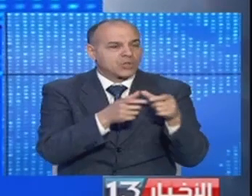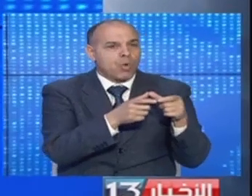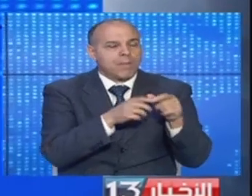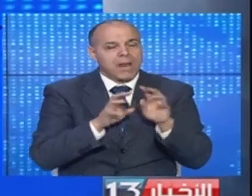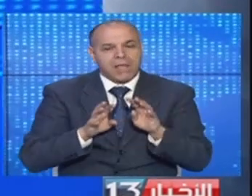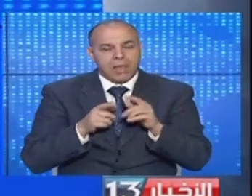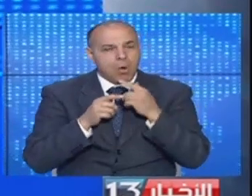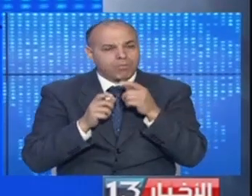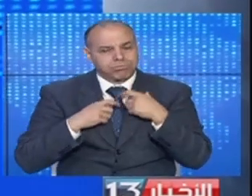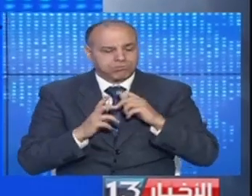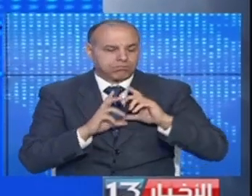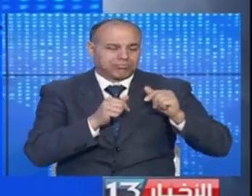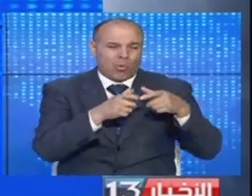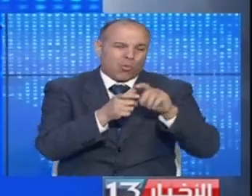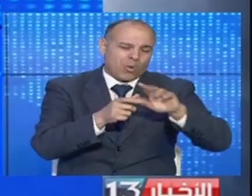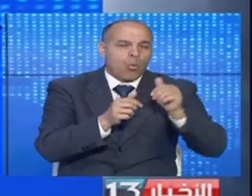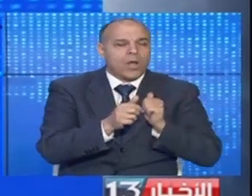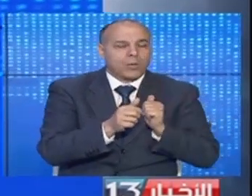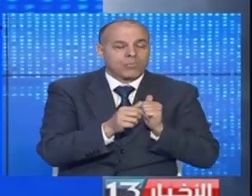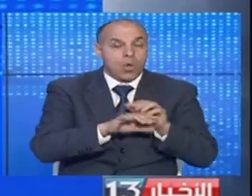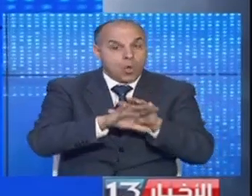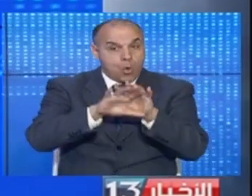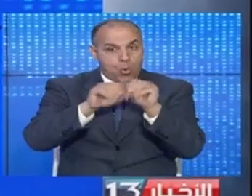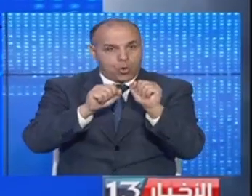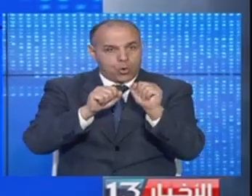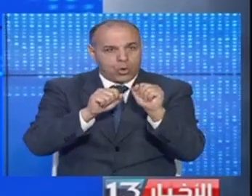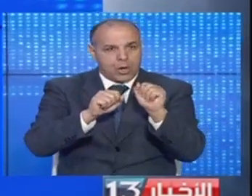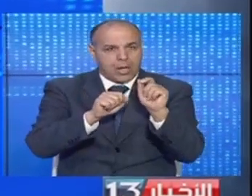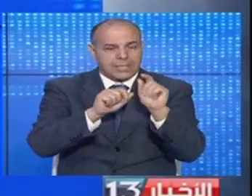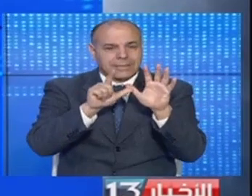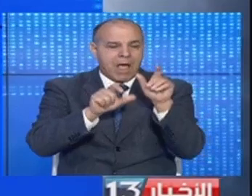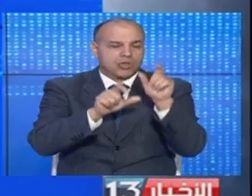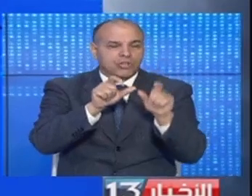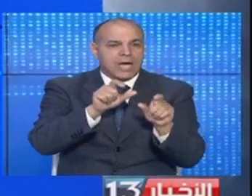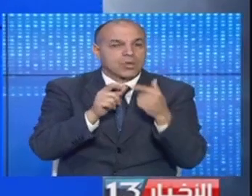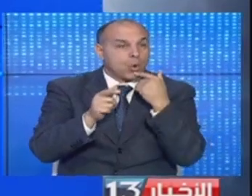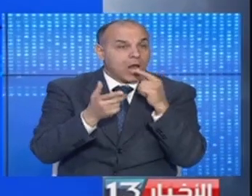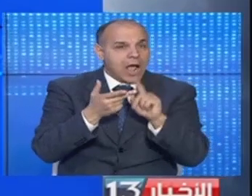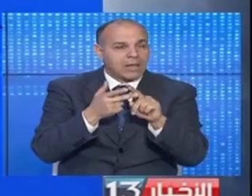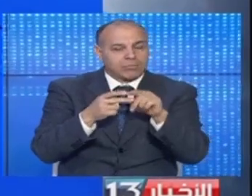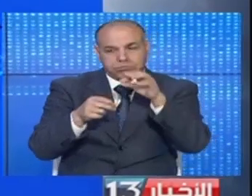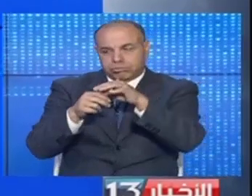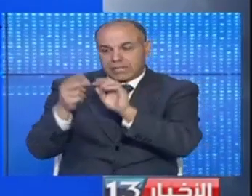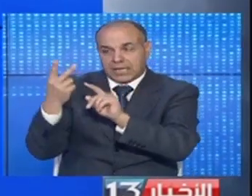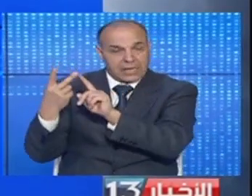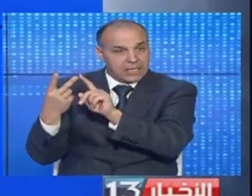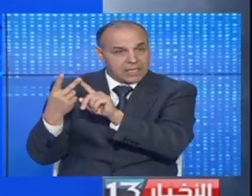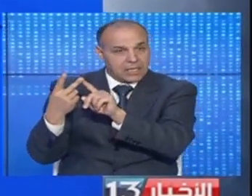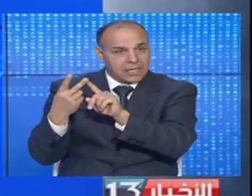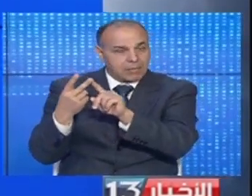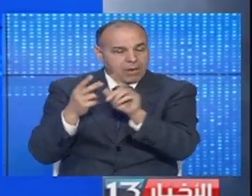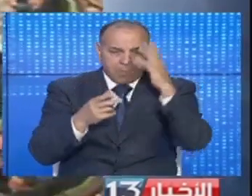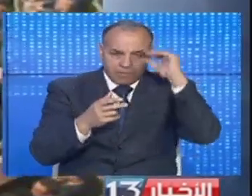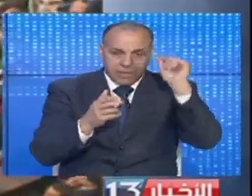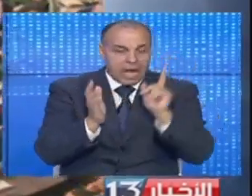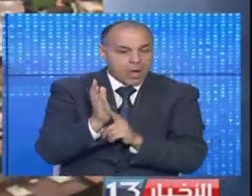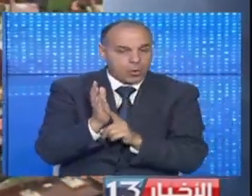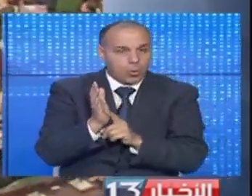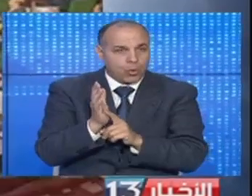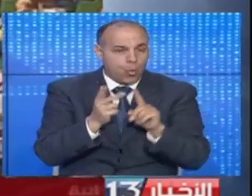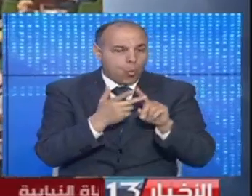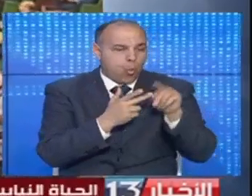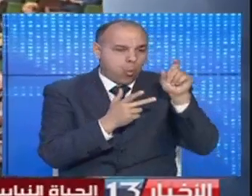النواب غير المنتمين للكتله يبلغ عددهم سبعه على الاقل على اساس مرشحين اثنين من المختصين في القانون